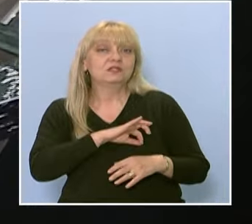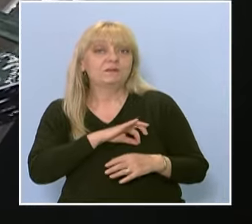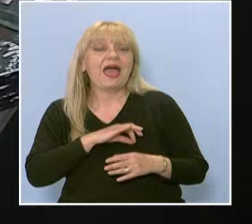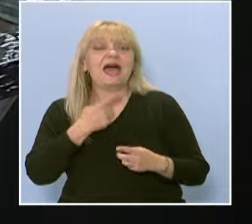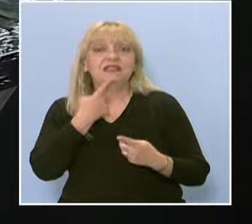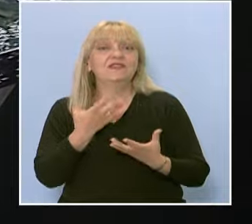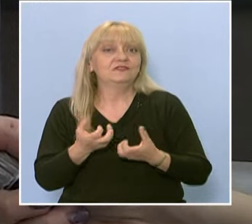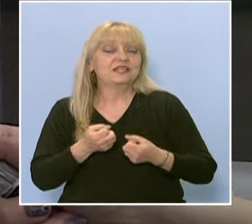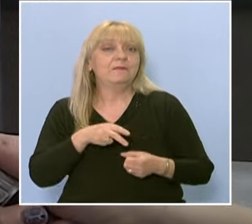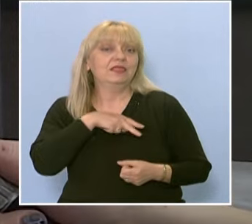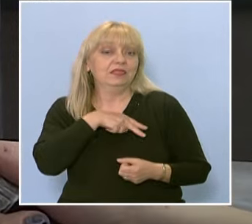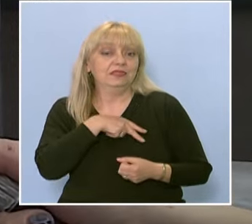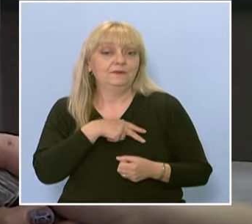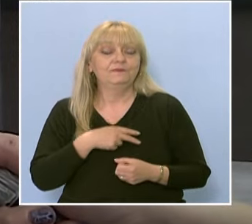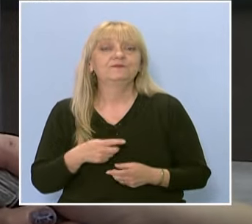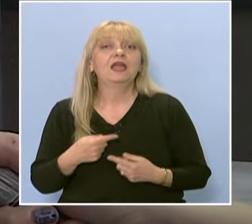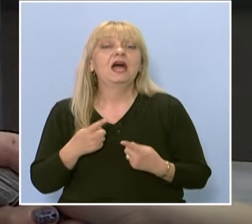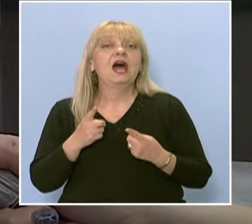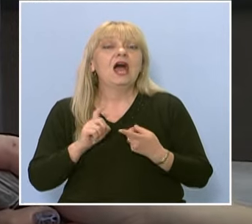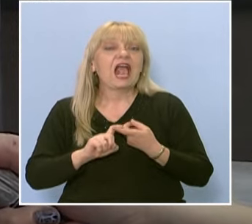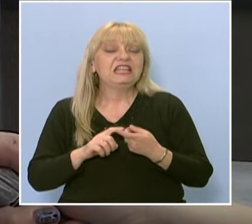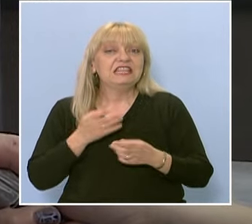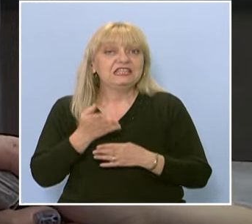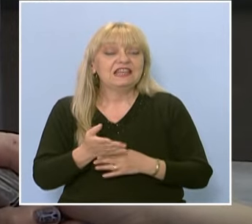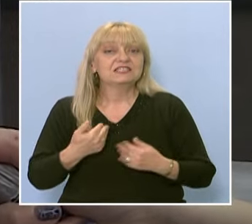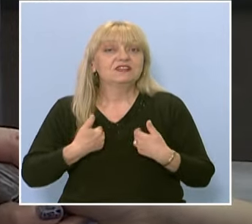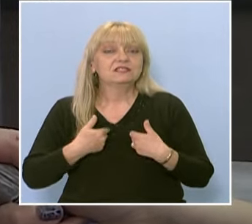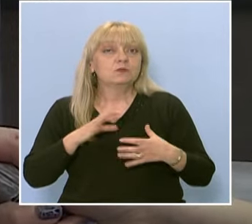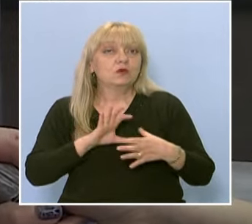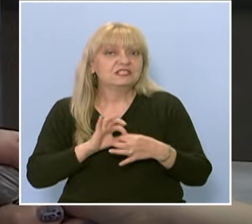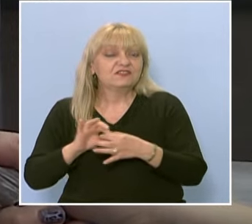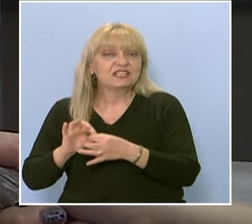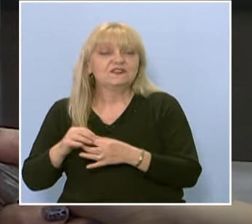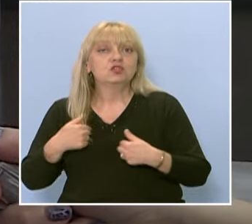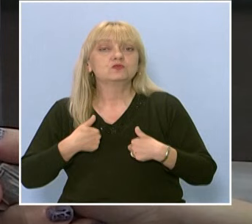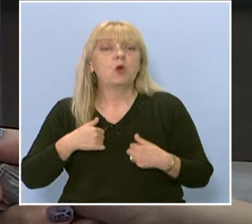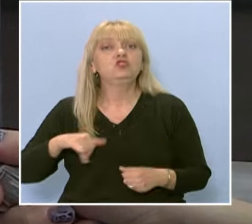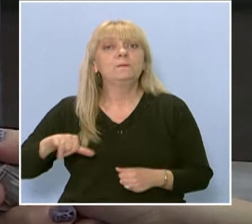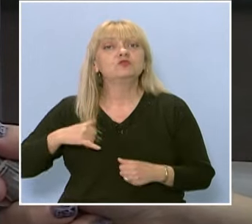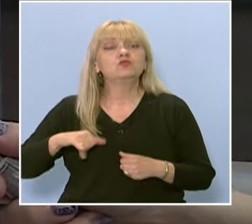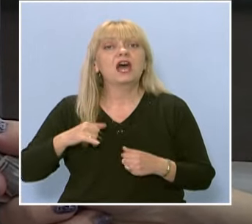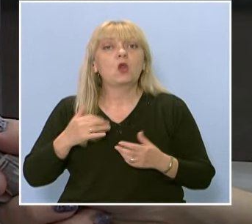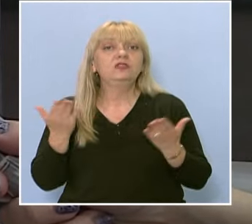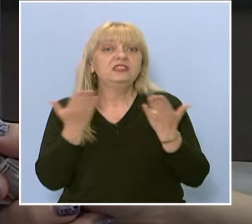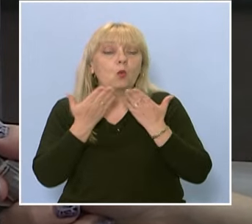интереси. Постиженията, с които кандидатствах, бяха свързани с моите участия в международни научни